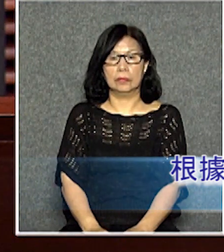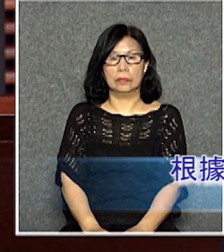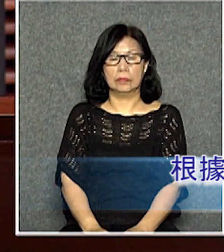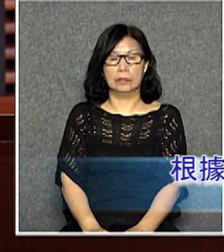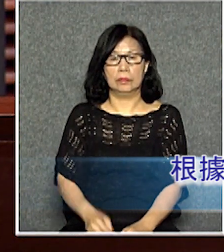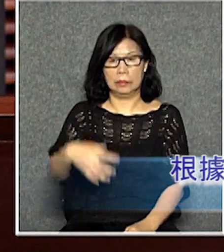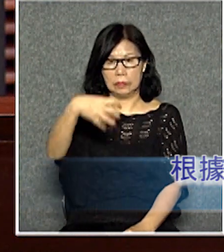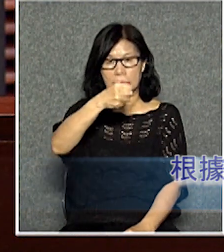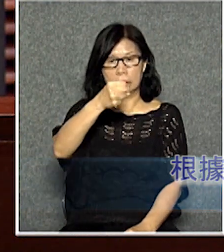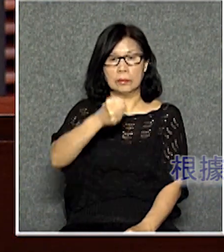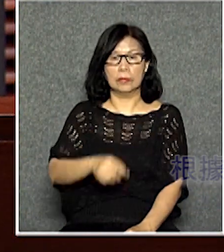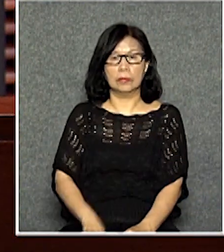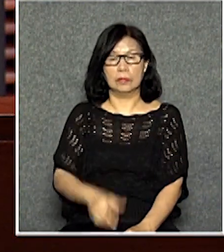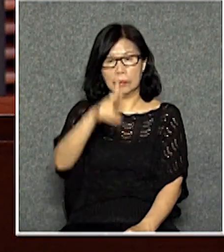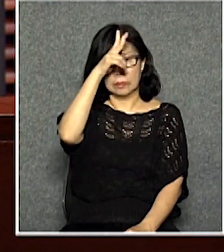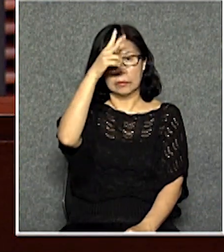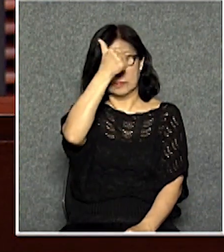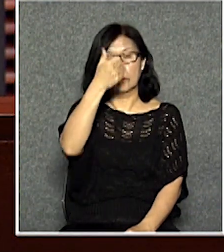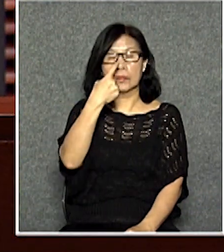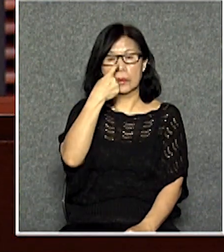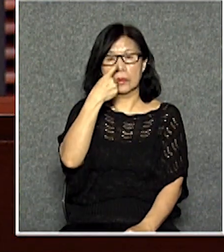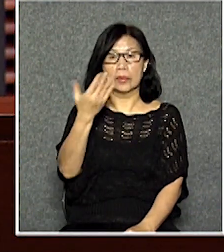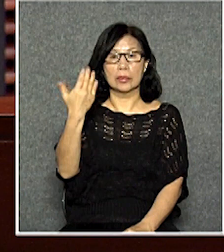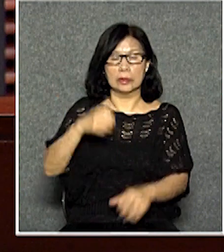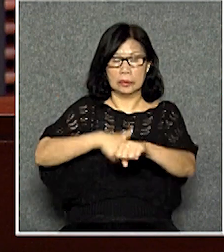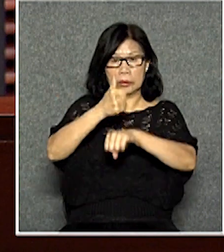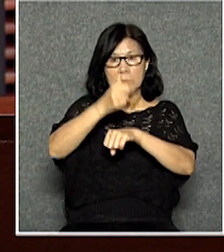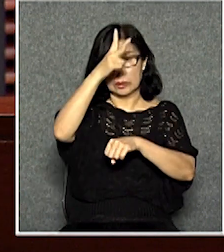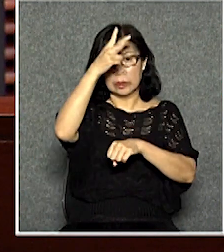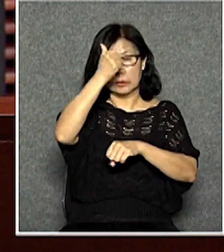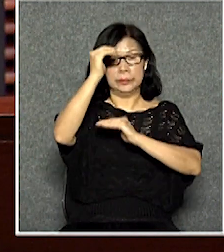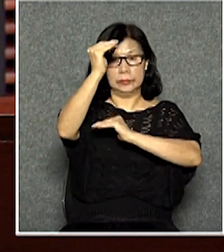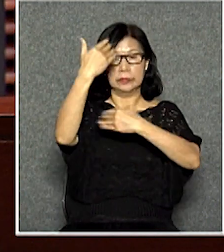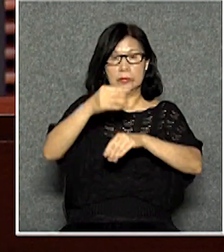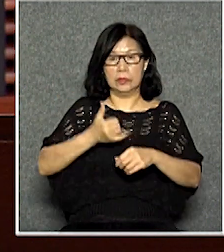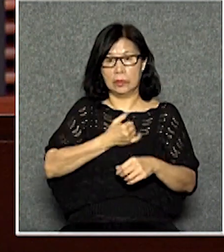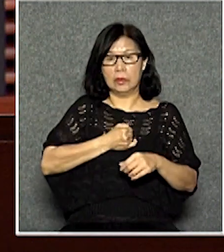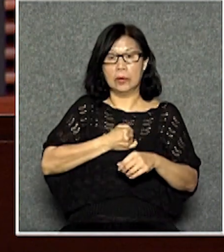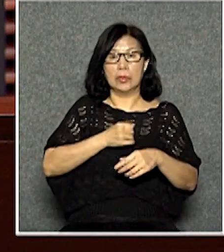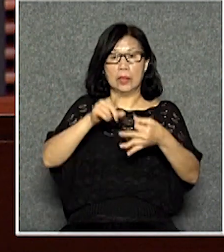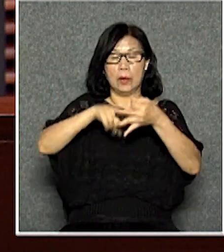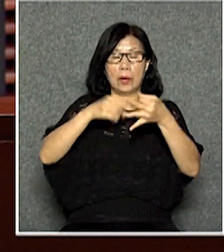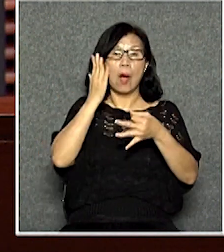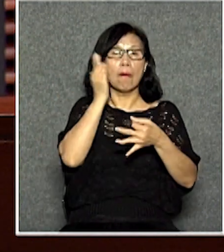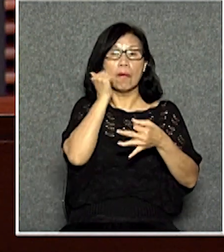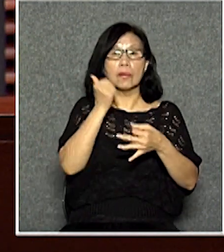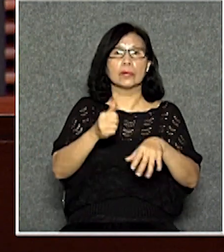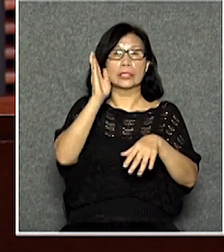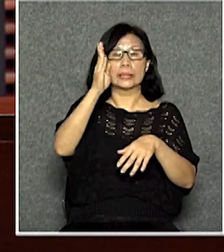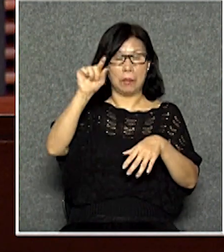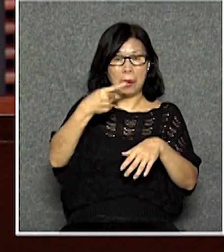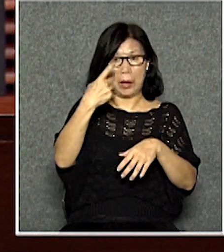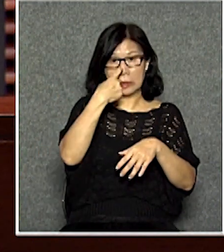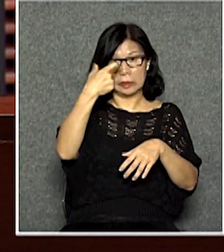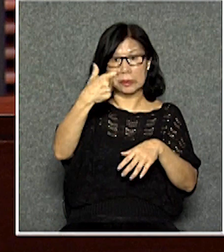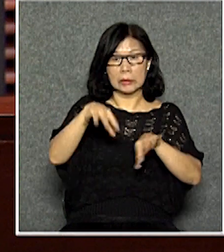主席，特首梁振英被指在出任行政長官期間懷疑收受澳洲企業 UGL 400萬英鎊，可能